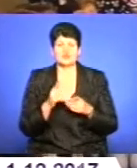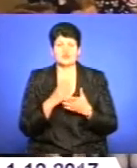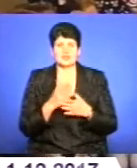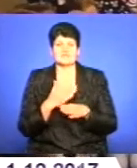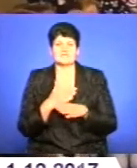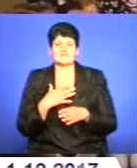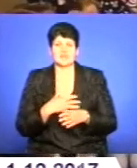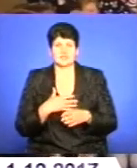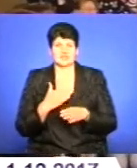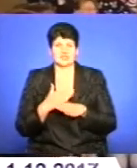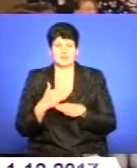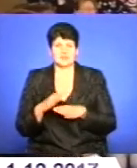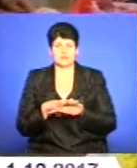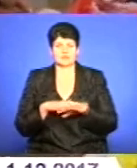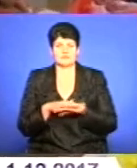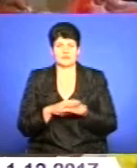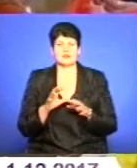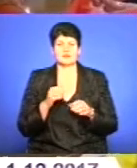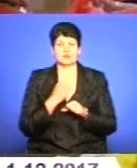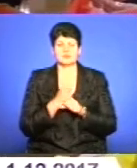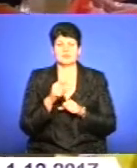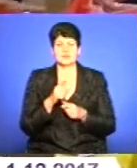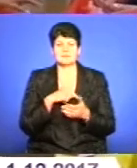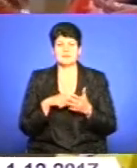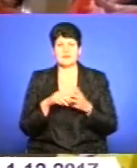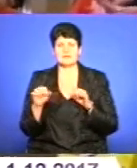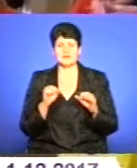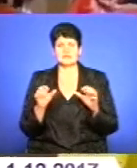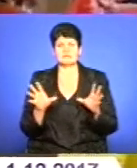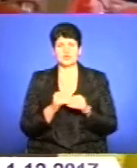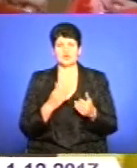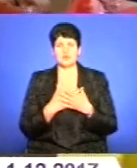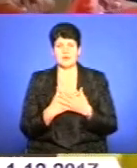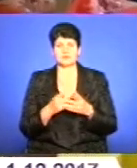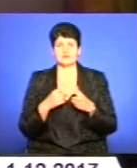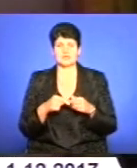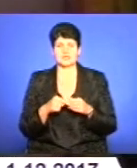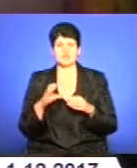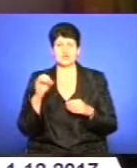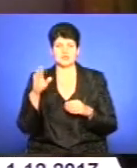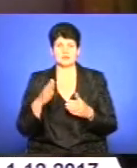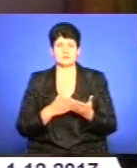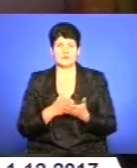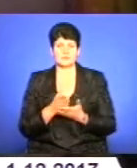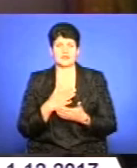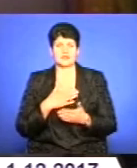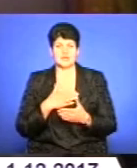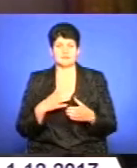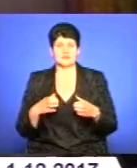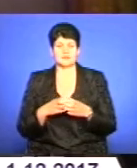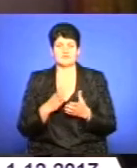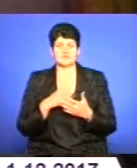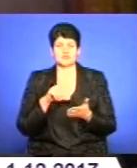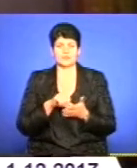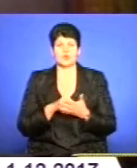частина суспільства. Влаштовує її міська влада спільно з громадськими організаціями соціального спрямування. Нашими партнерами виступають